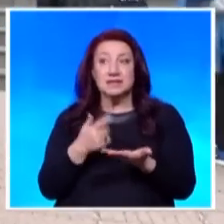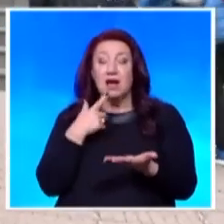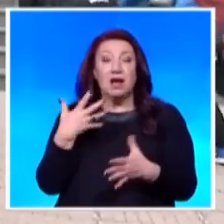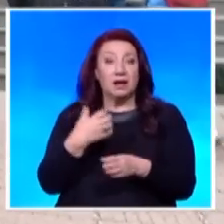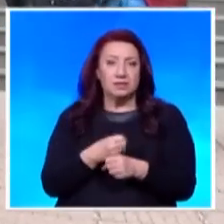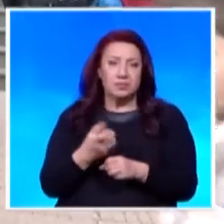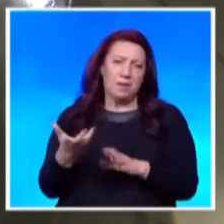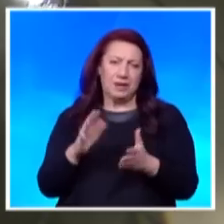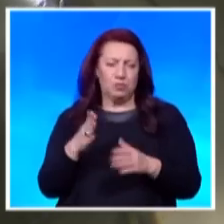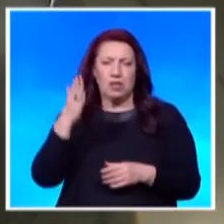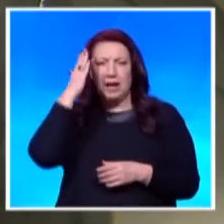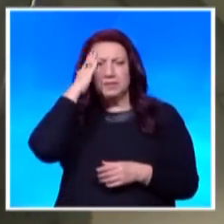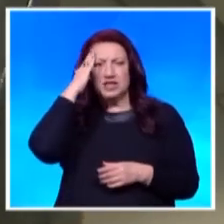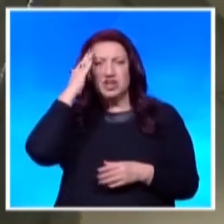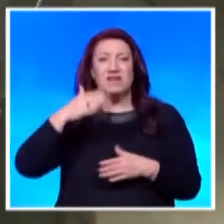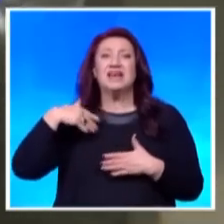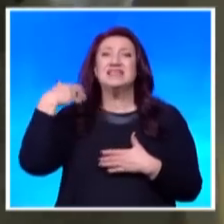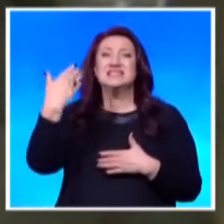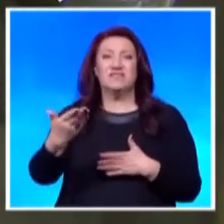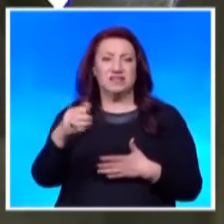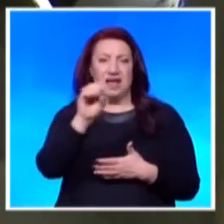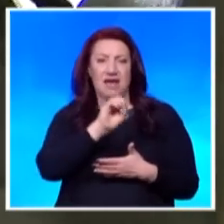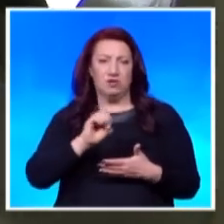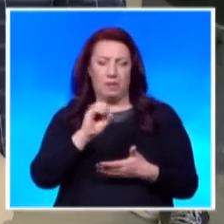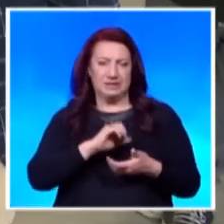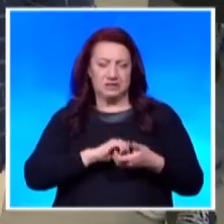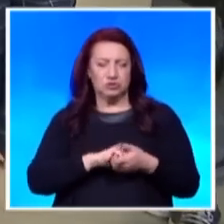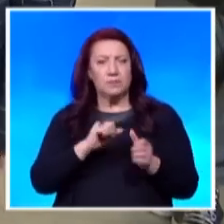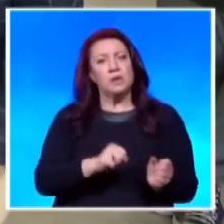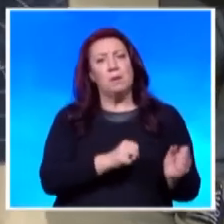извън Европейския съюз. По-късно часовете отново са възстановени.